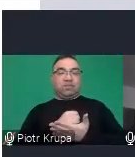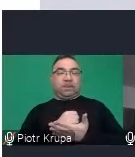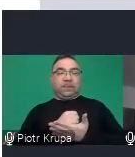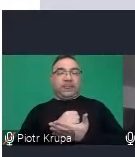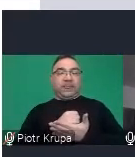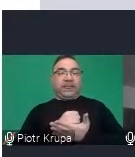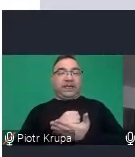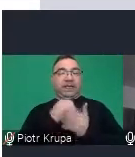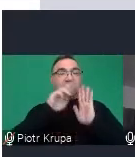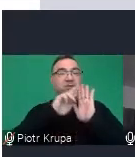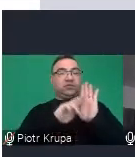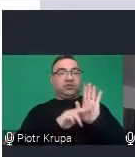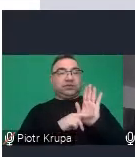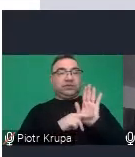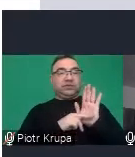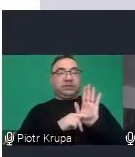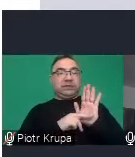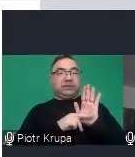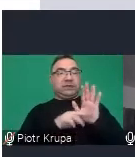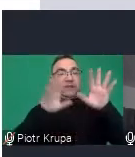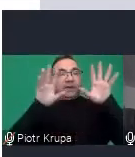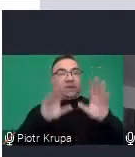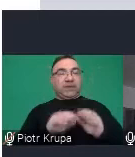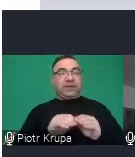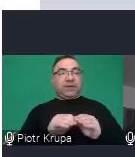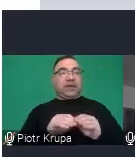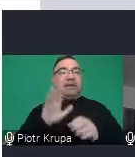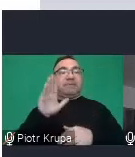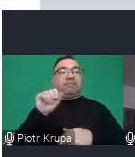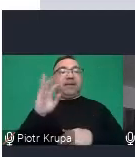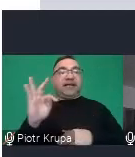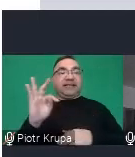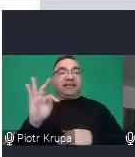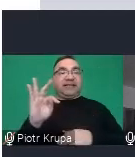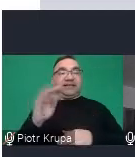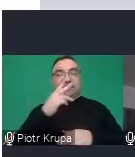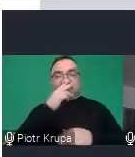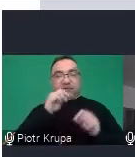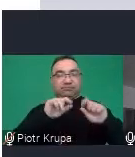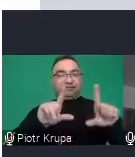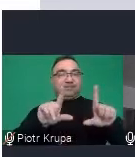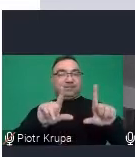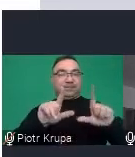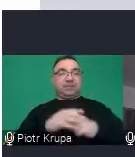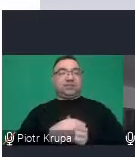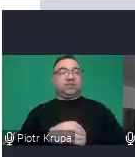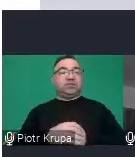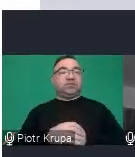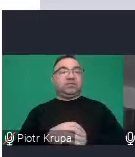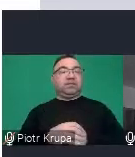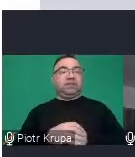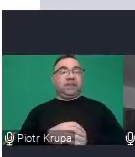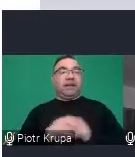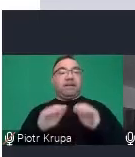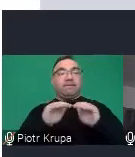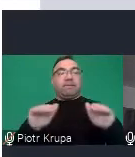zapisy związane z konkluzjami BAT. Na tym diagramie widzą Państwo rzeczywiste